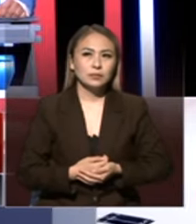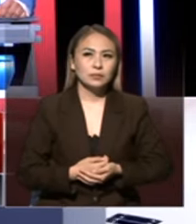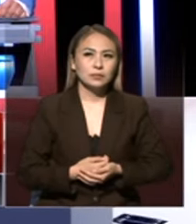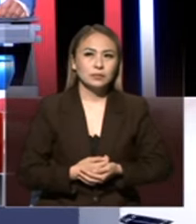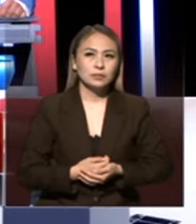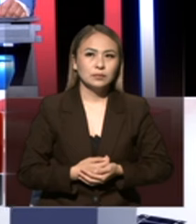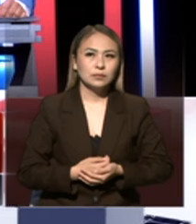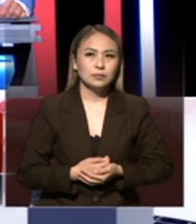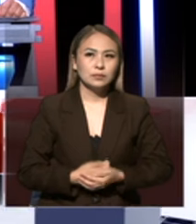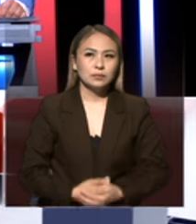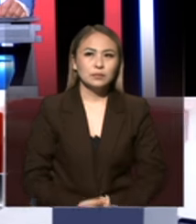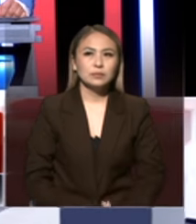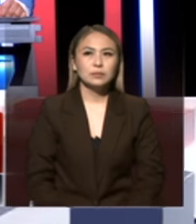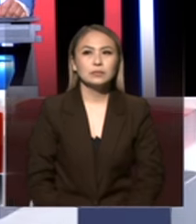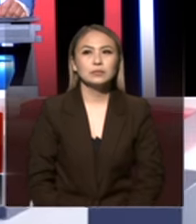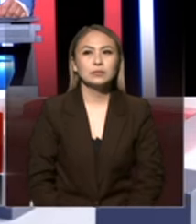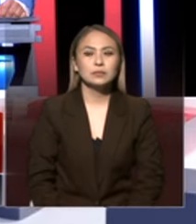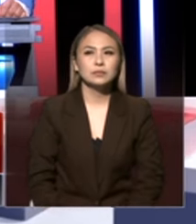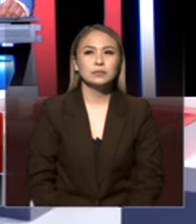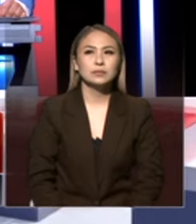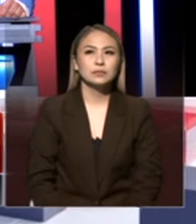болды?